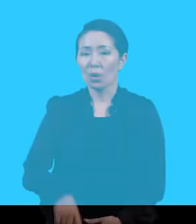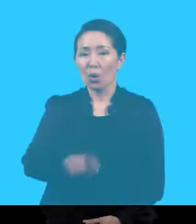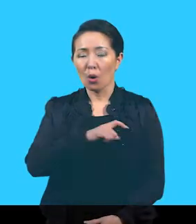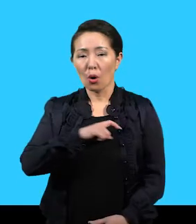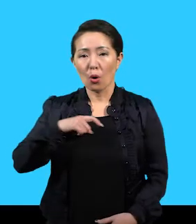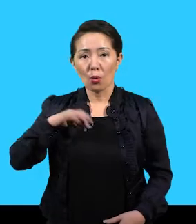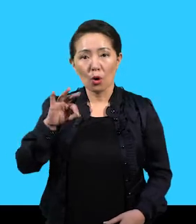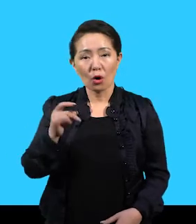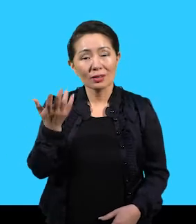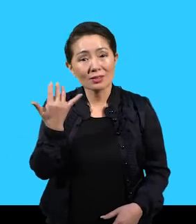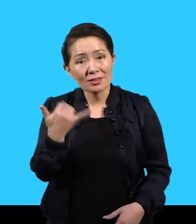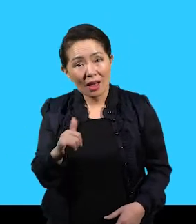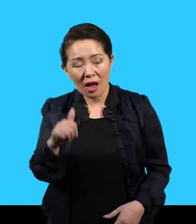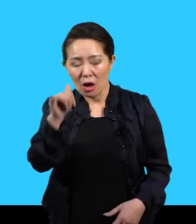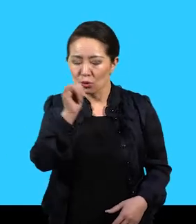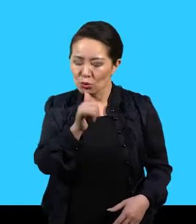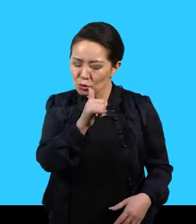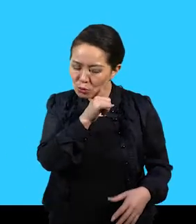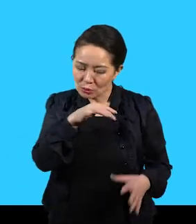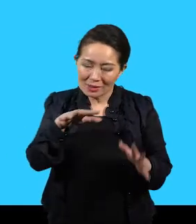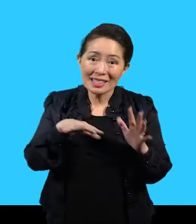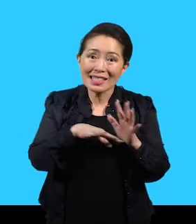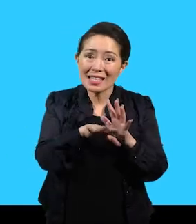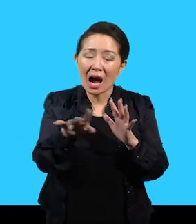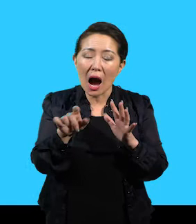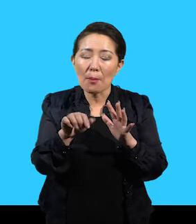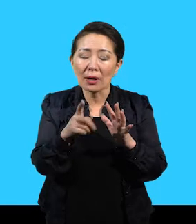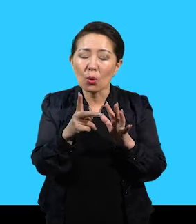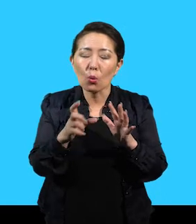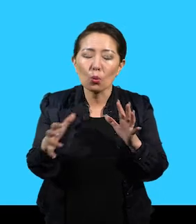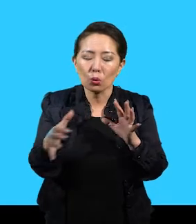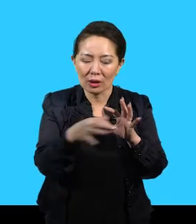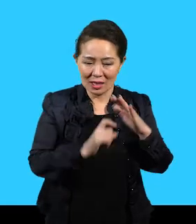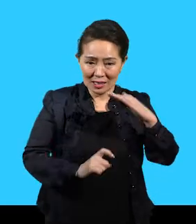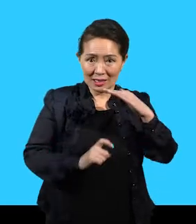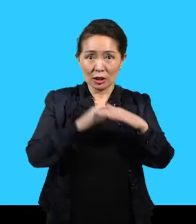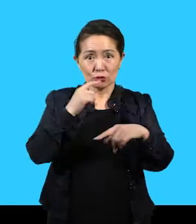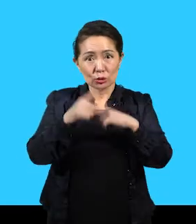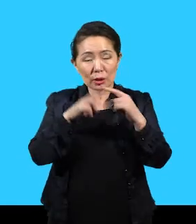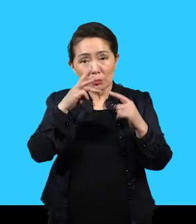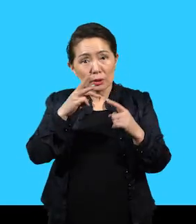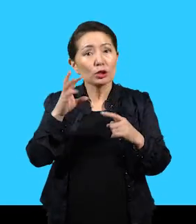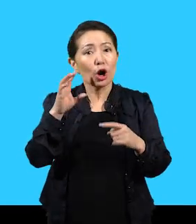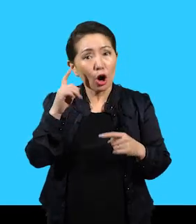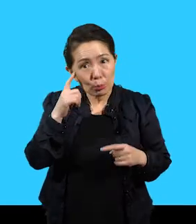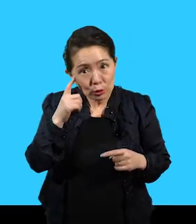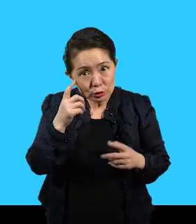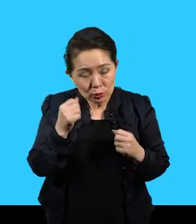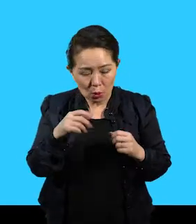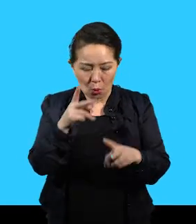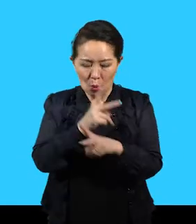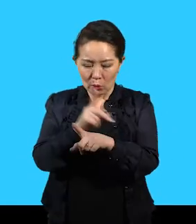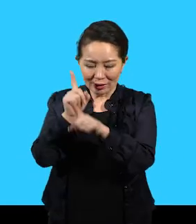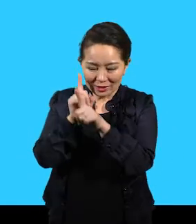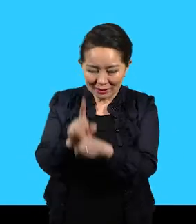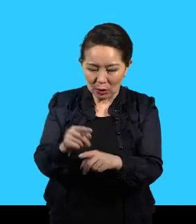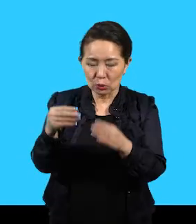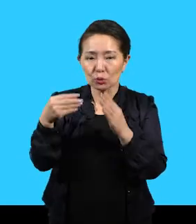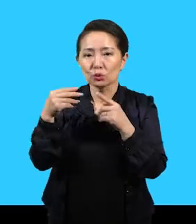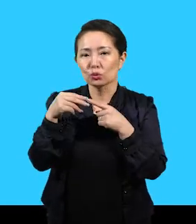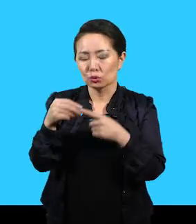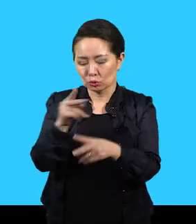хувийн орон зай, нууцын хамрах хүрээ, хязгаарлалтын талаар мэдээлэлтэй болсноор хууль журмын дагуу эрхээ